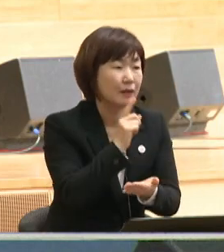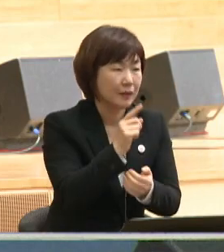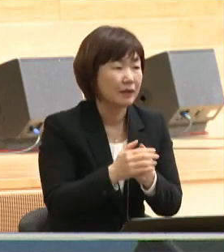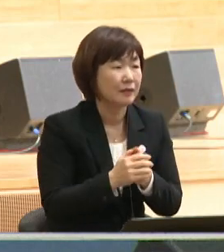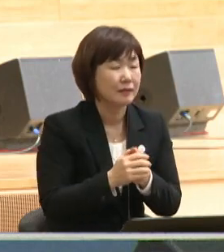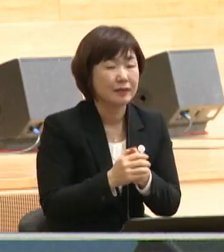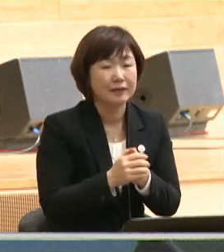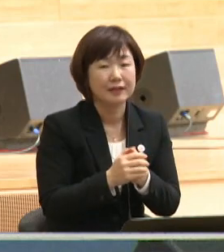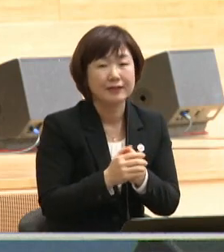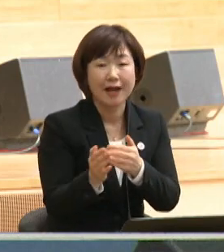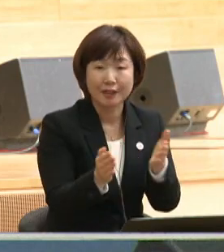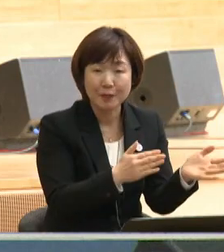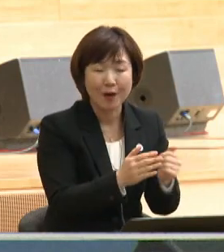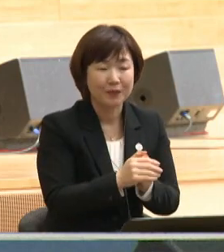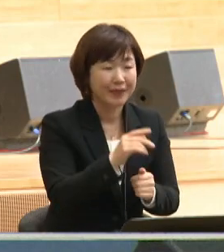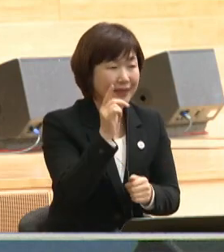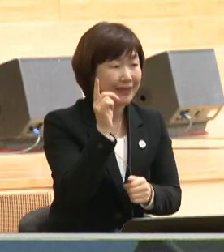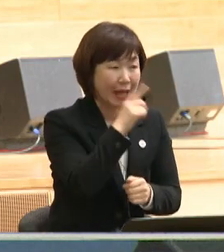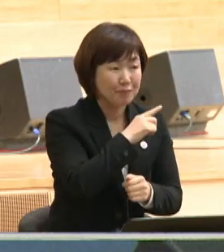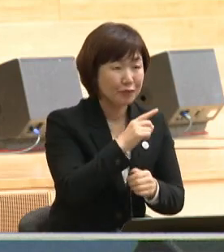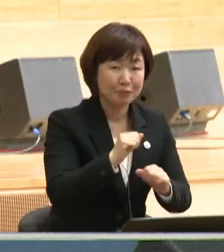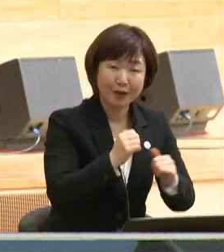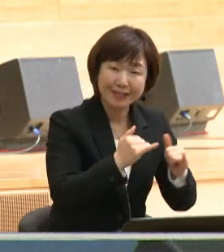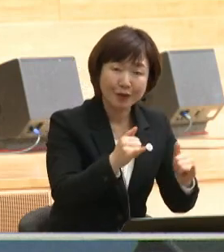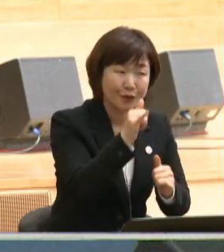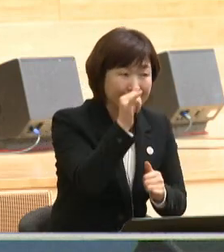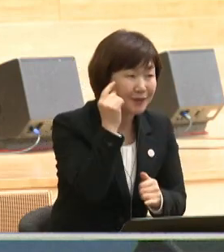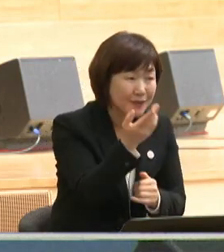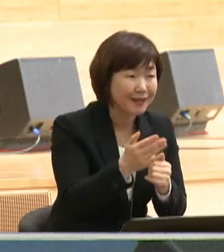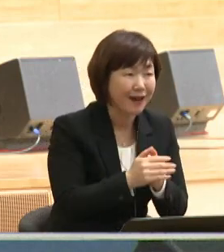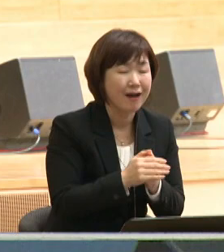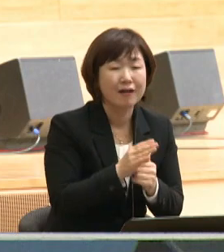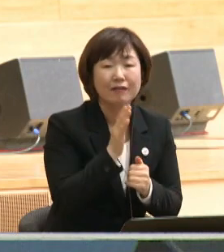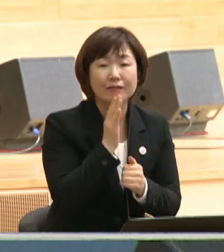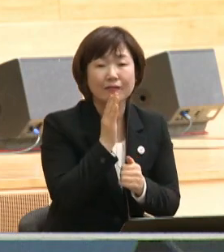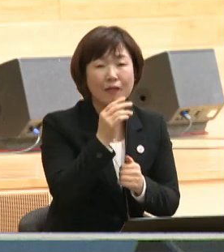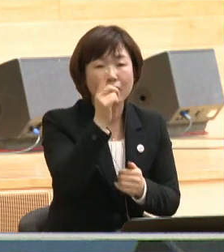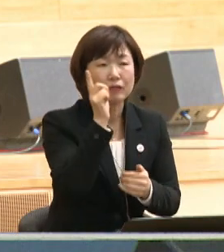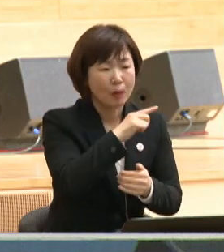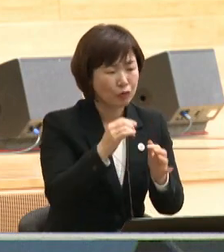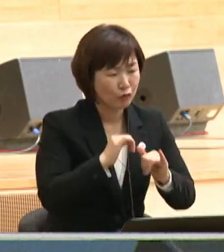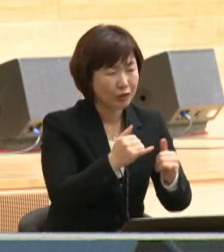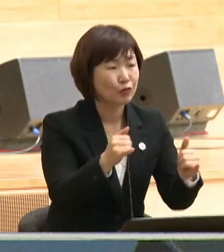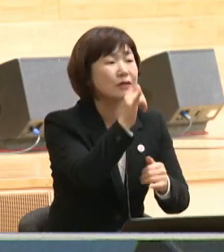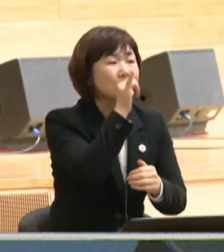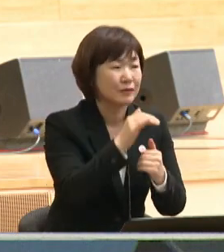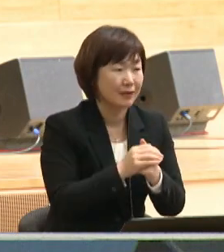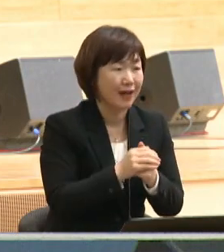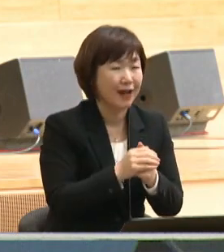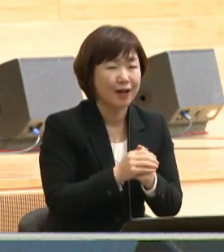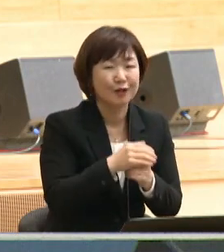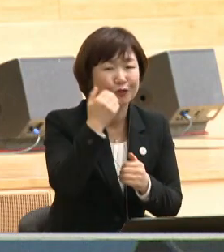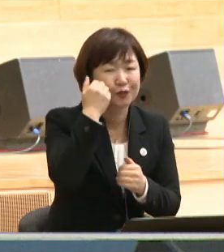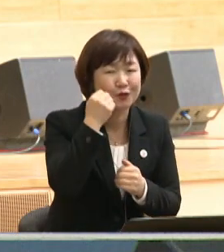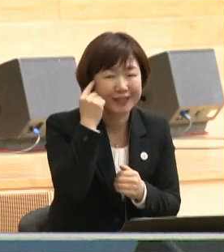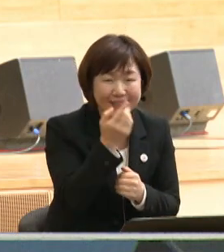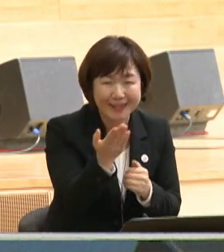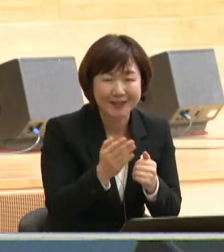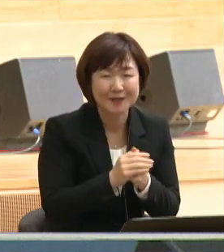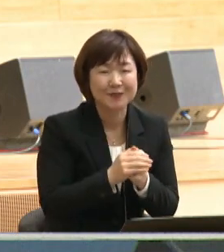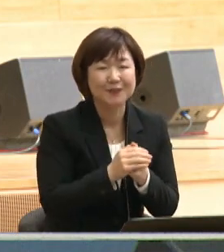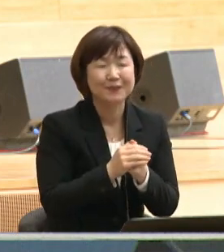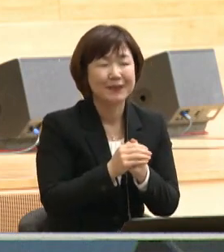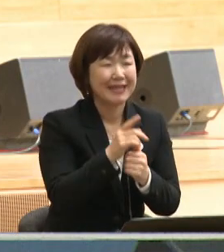여러분 그렇다면 나쁜 병사들도 있을까요 나쁜 병사들도 얼마든지 있습니다 어떤 사람들일까요 나쁜